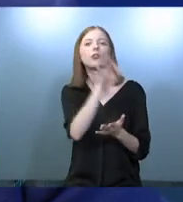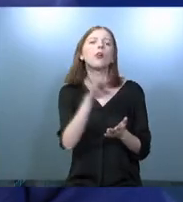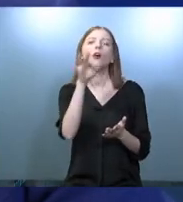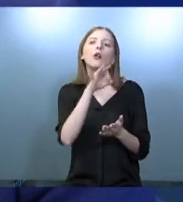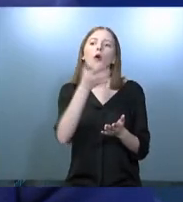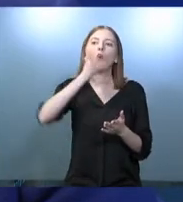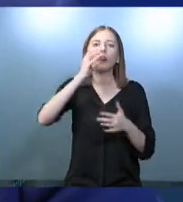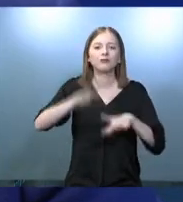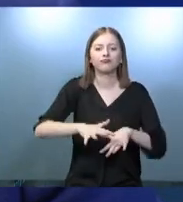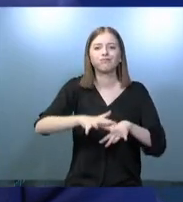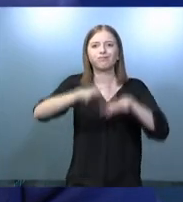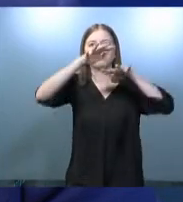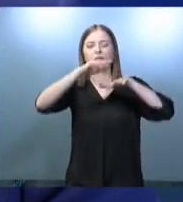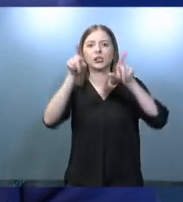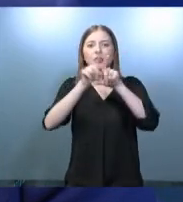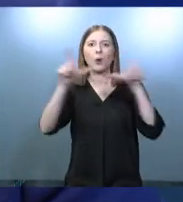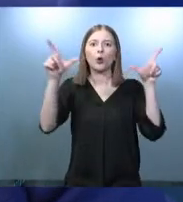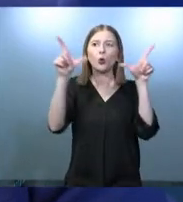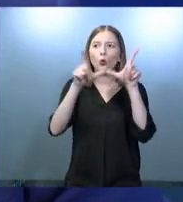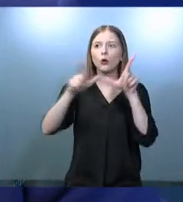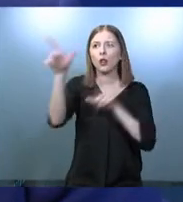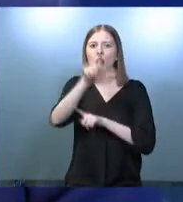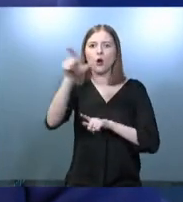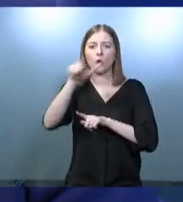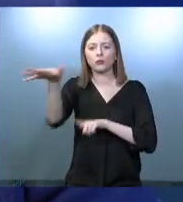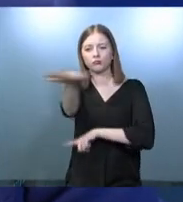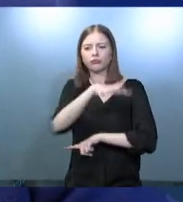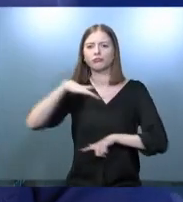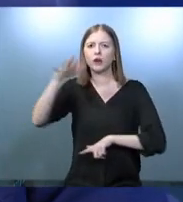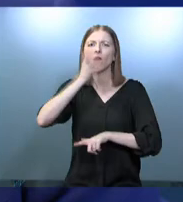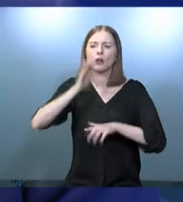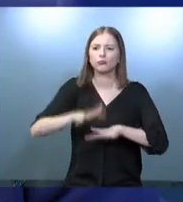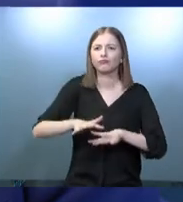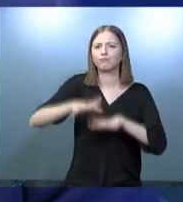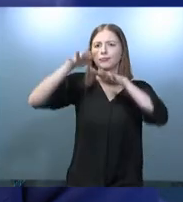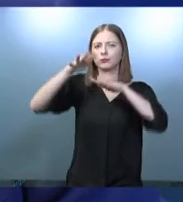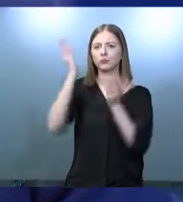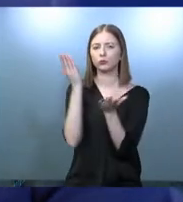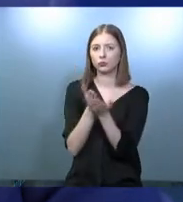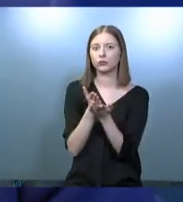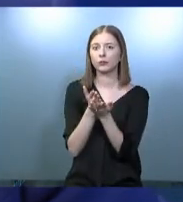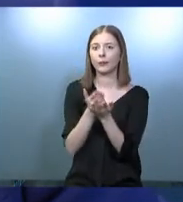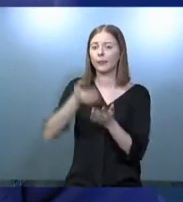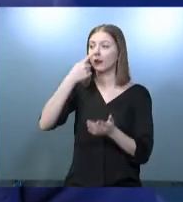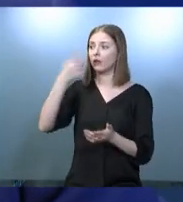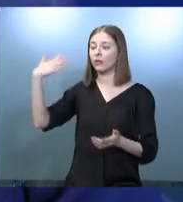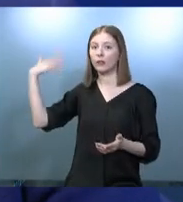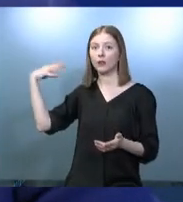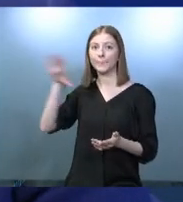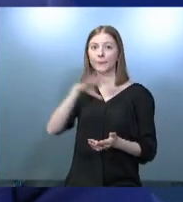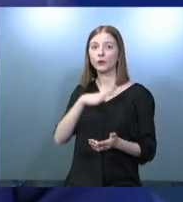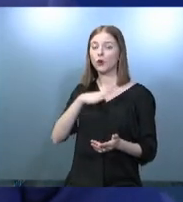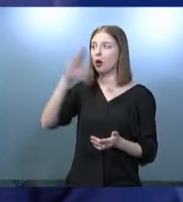drenažas. Ūkininkų laukai taip pat apsemti. Dabar tik paskutiniu metu pradėjus kelti Lietuvos ūkininkų sąjungai tos